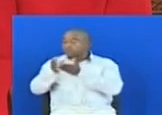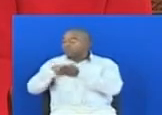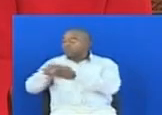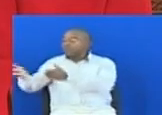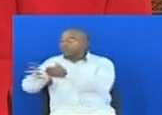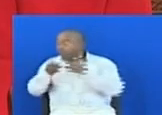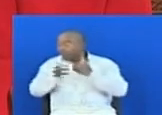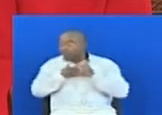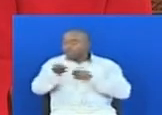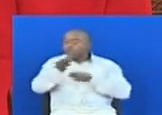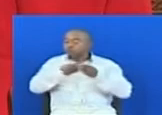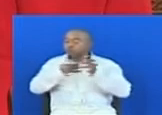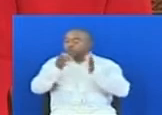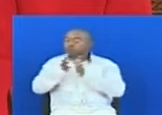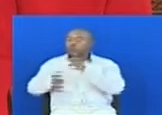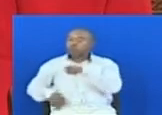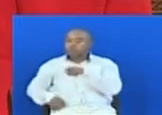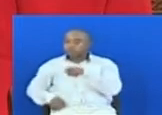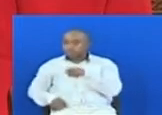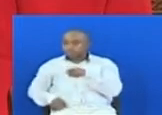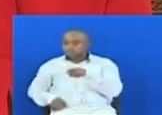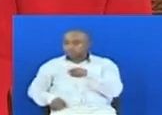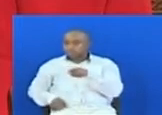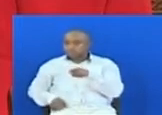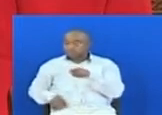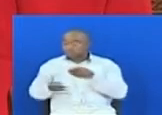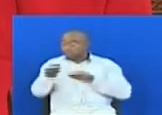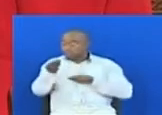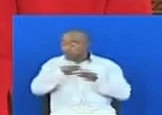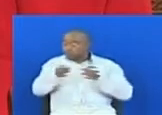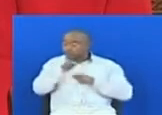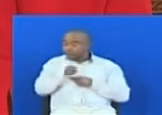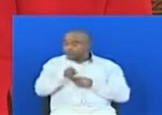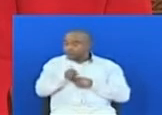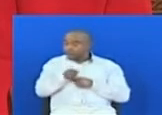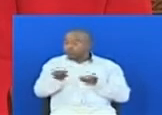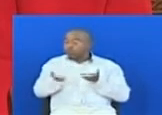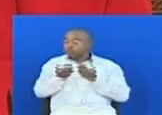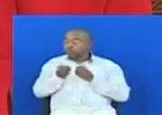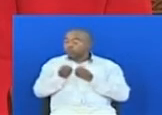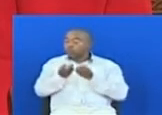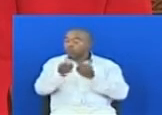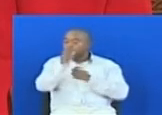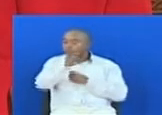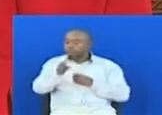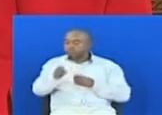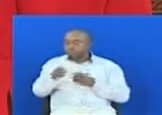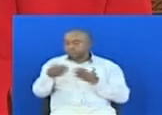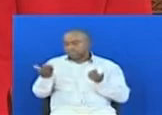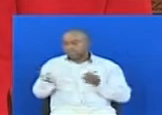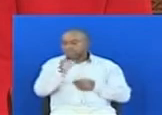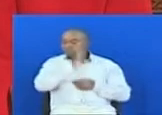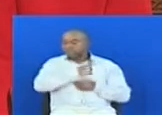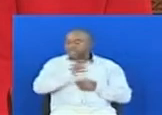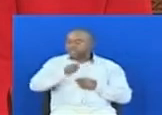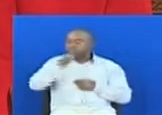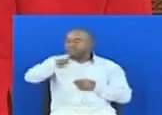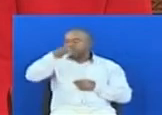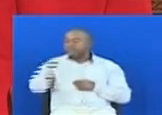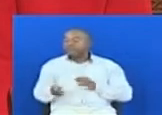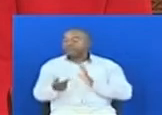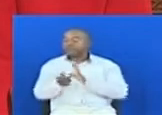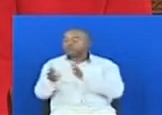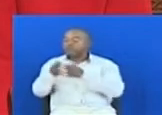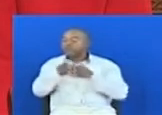uchumi mkubwa. Na uchumi huo unaweza kuwapa watu maisha kwa muda fulani. Na zenyewe zimefeli. Marekani